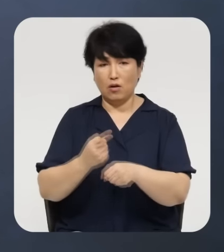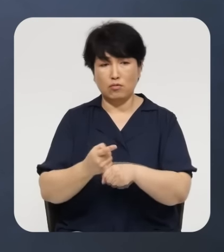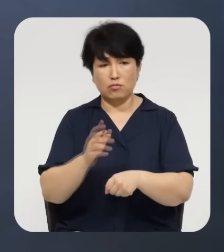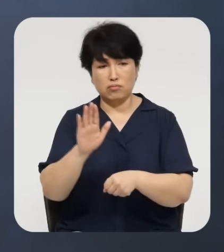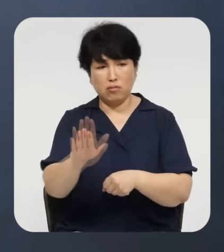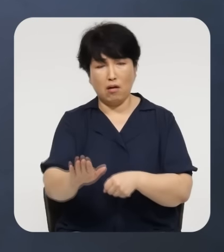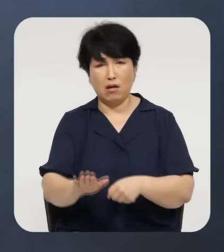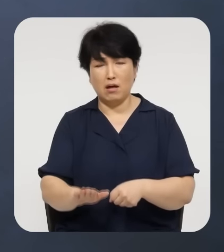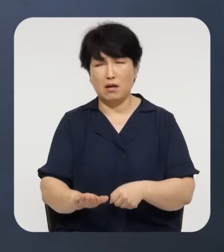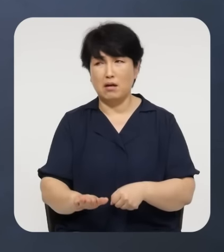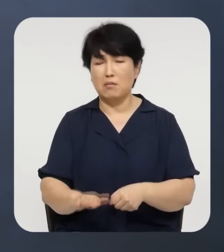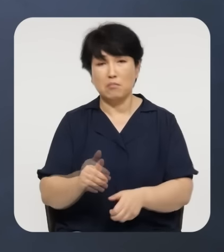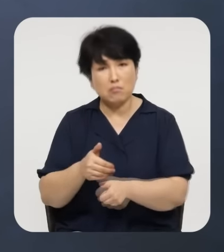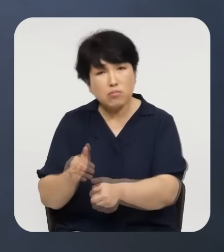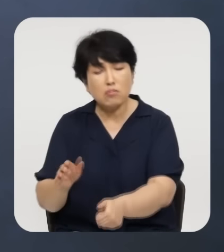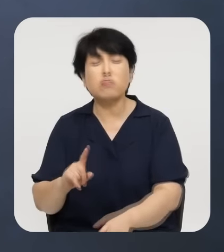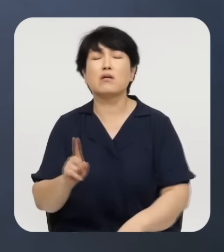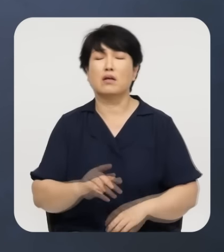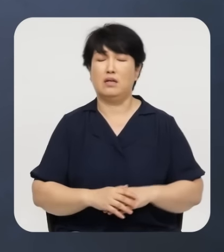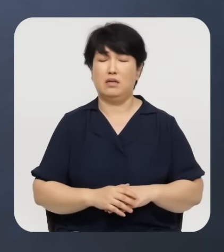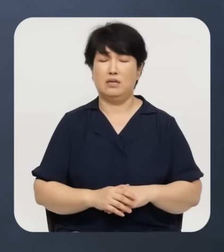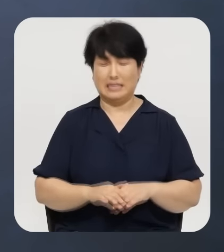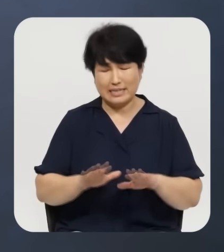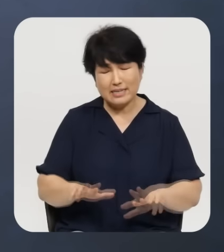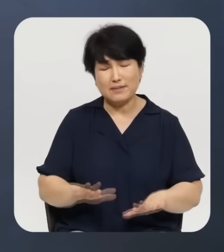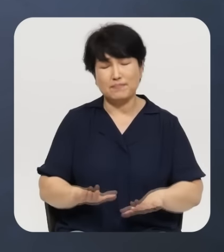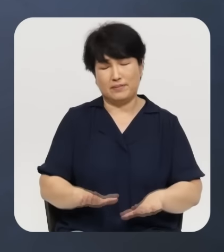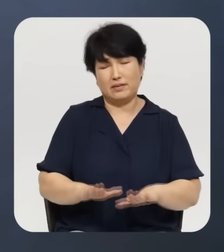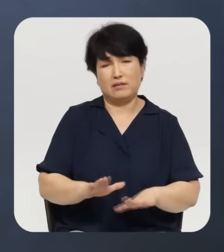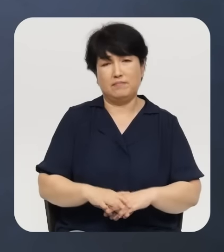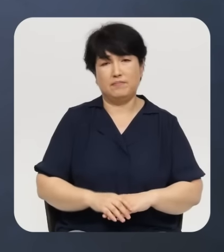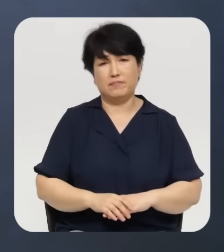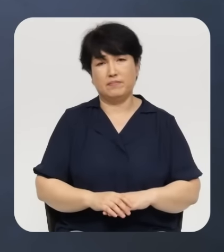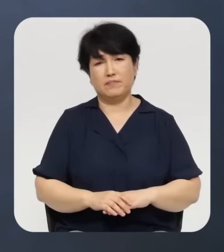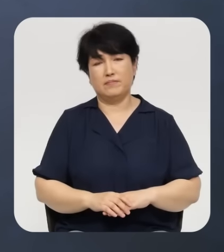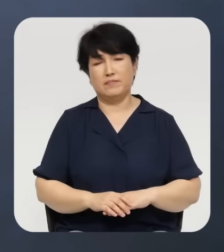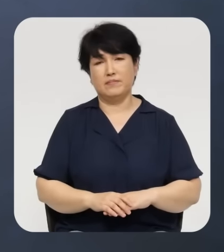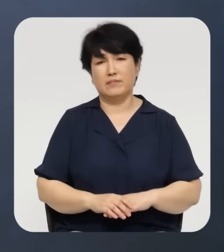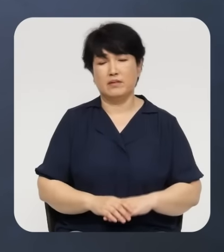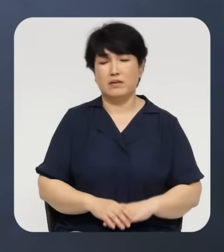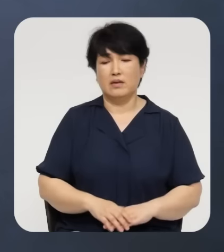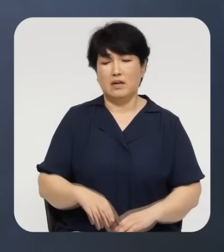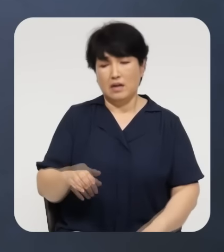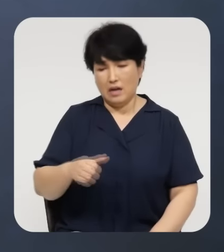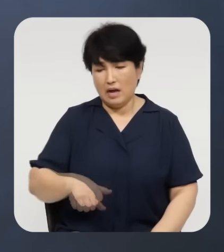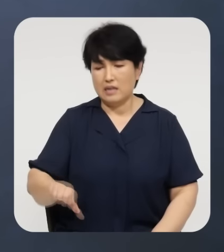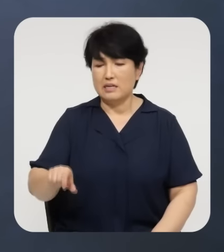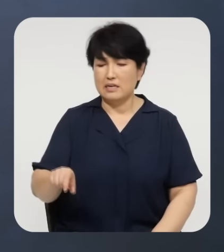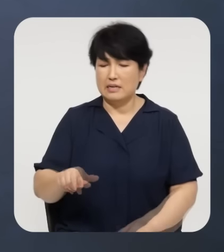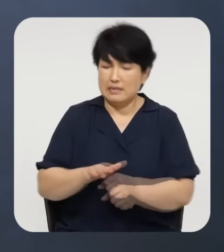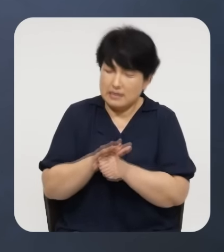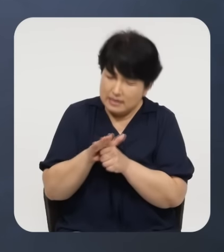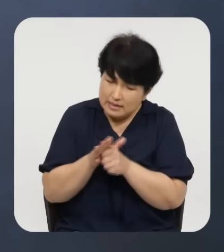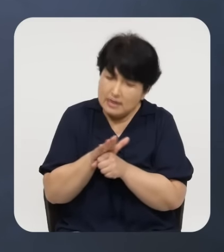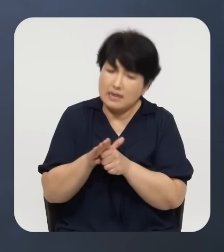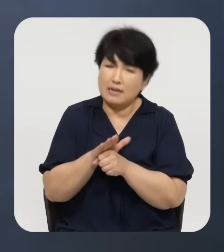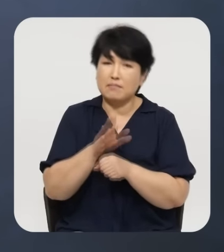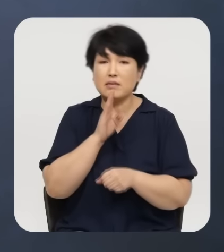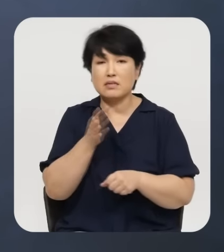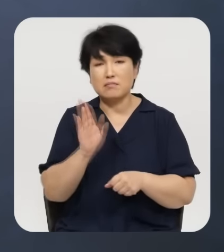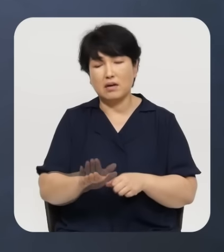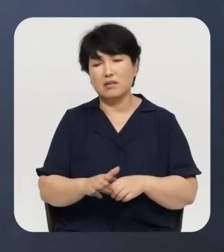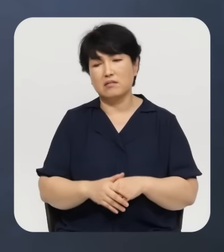그럼 1년 끌어가지고 그거 뭐 할 거 뭐 있어요. 지금 그래. 아까 저 우리 정이 좀